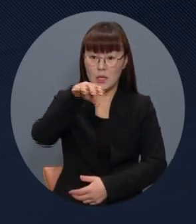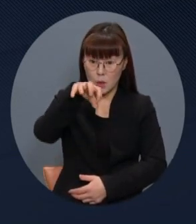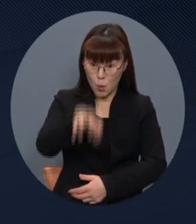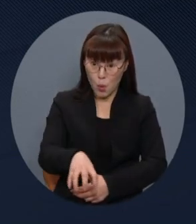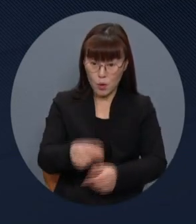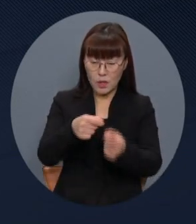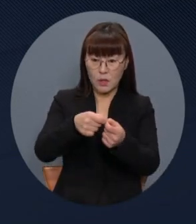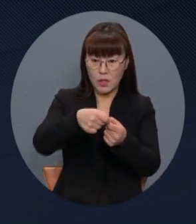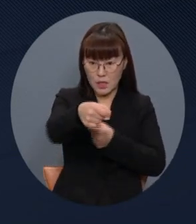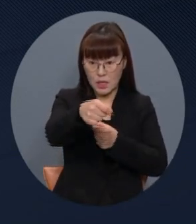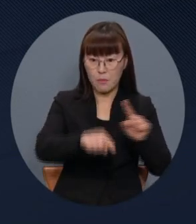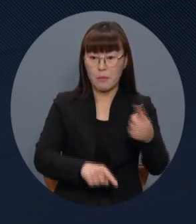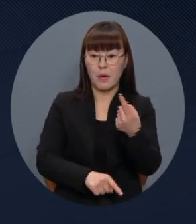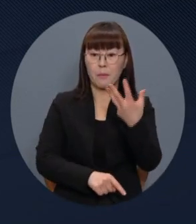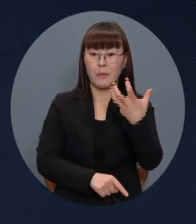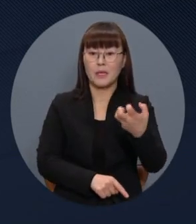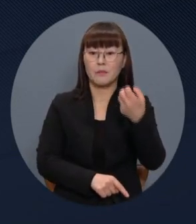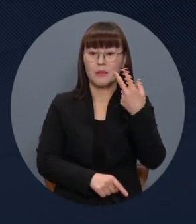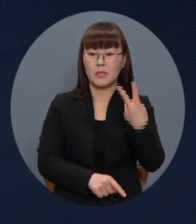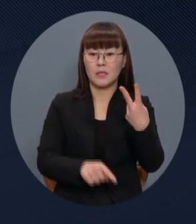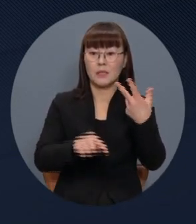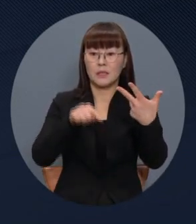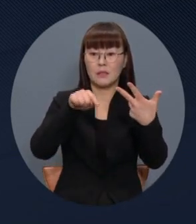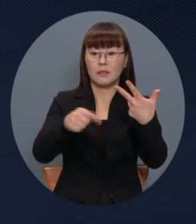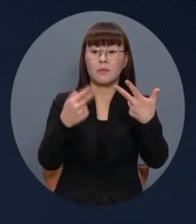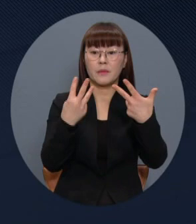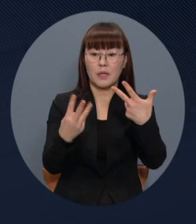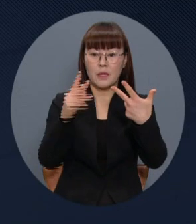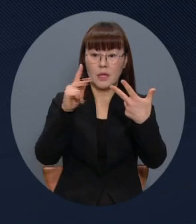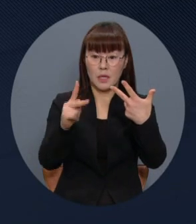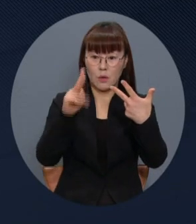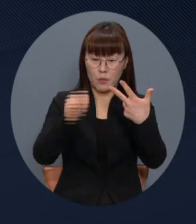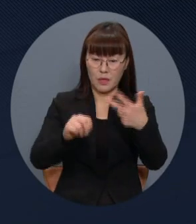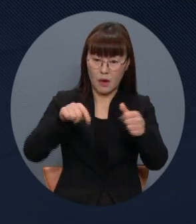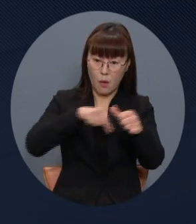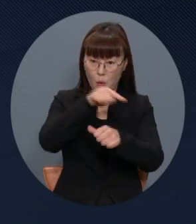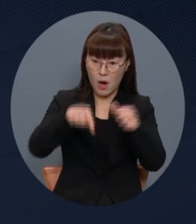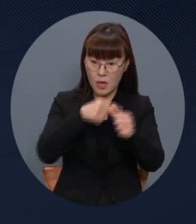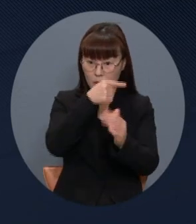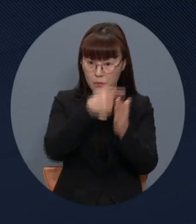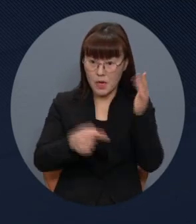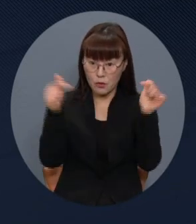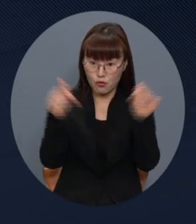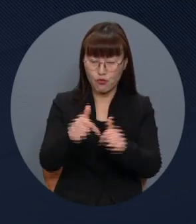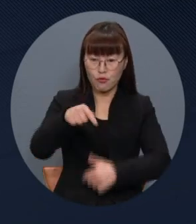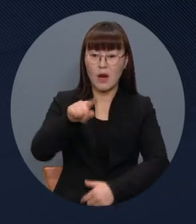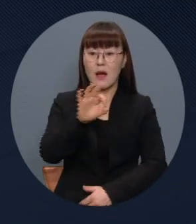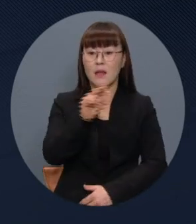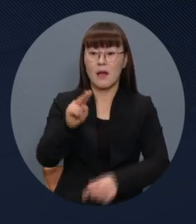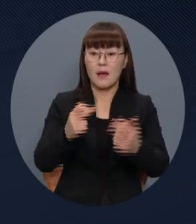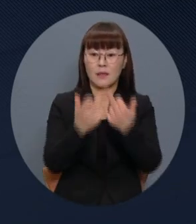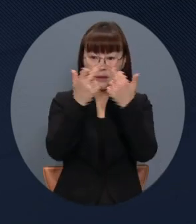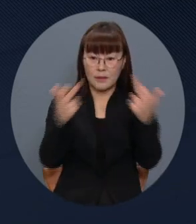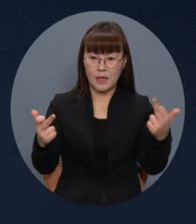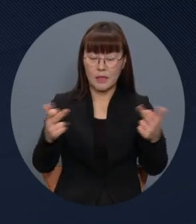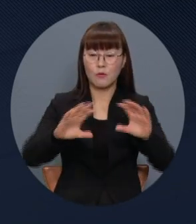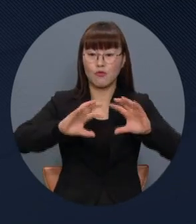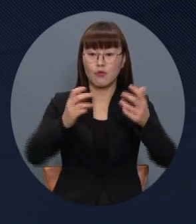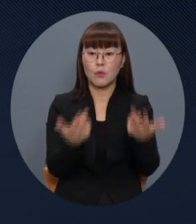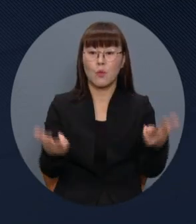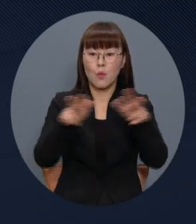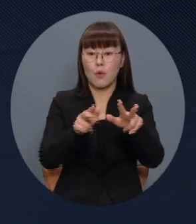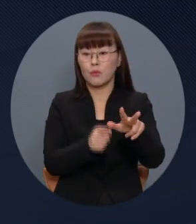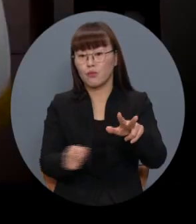총 길이는 187.3km, 환경 피해를 최소화하기 위해 가해산 국립공원을 우회하는 구간으로